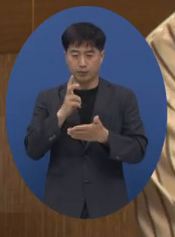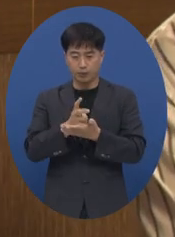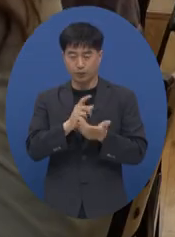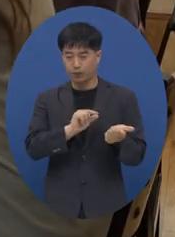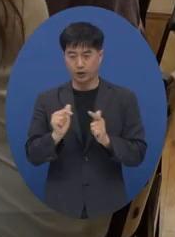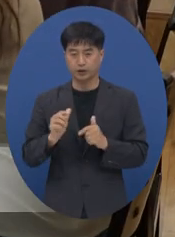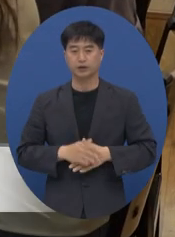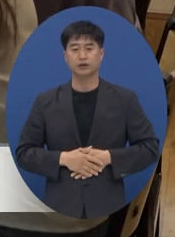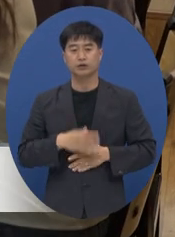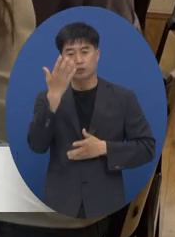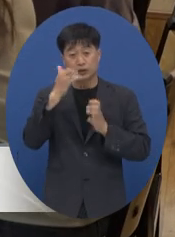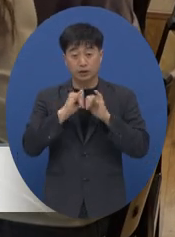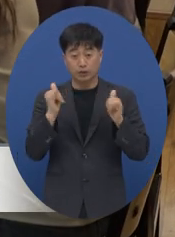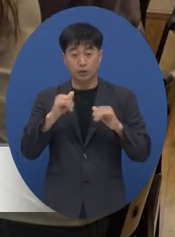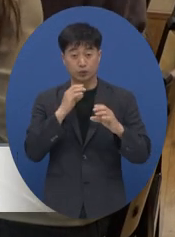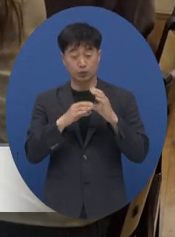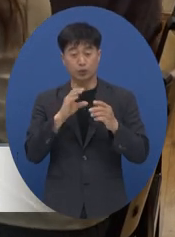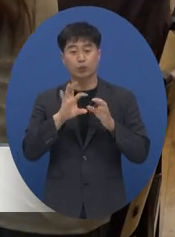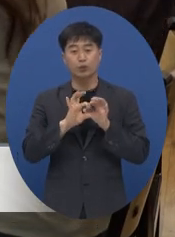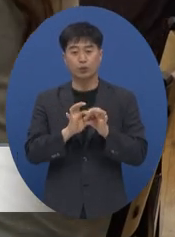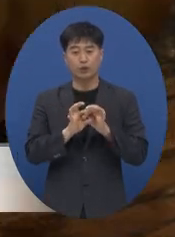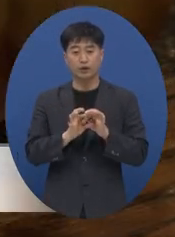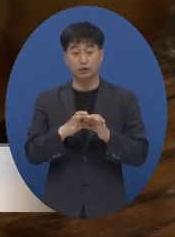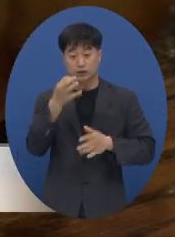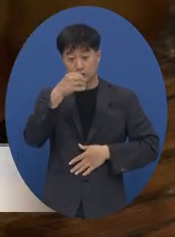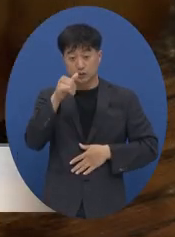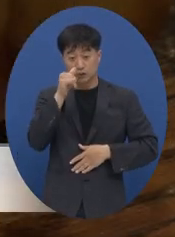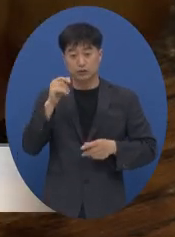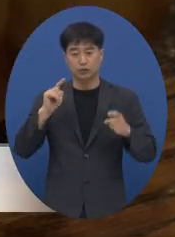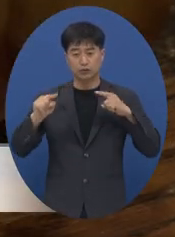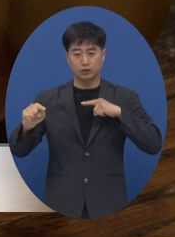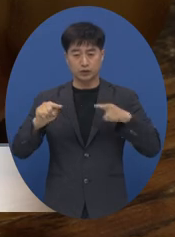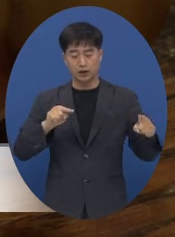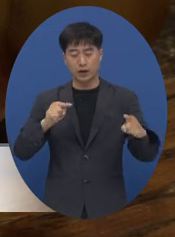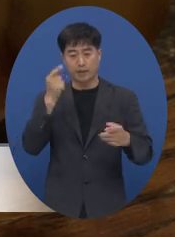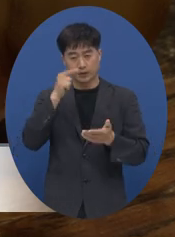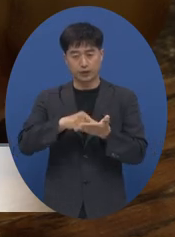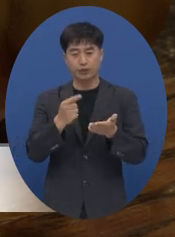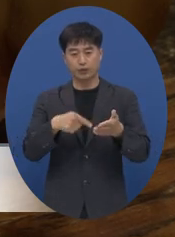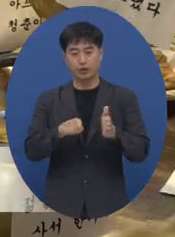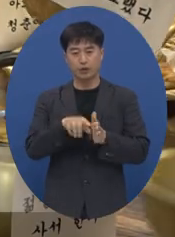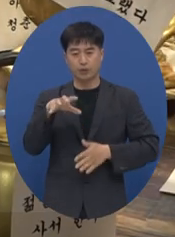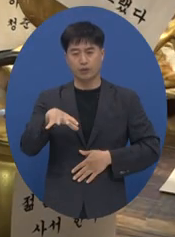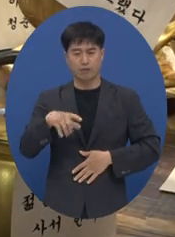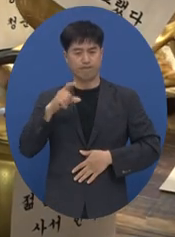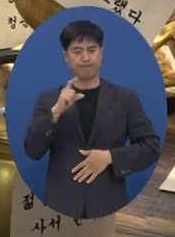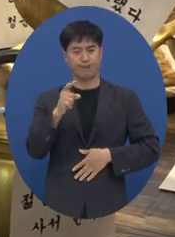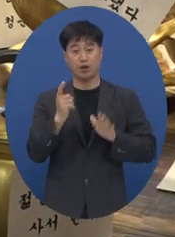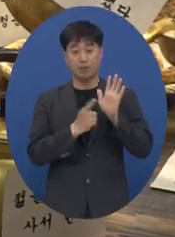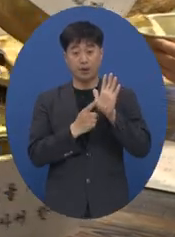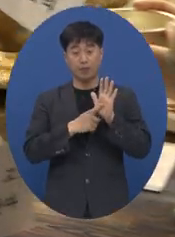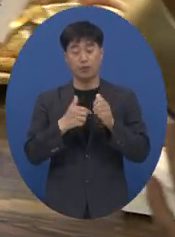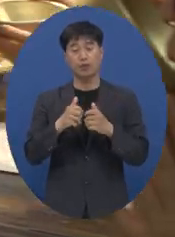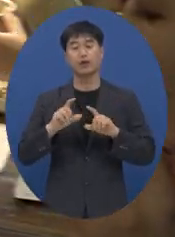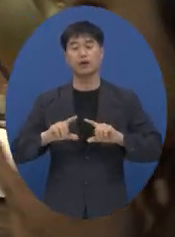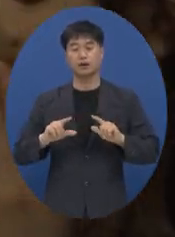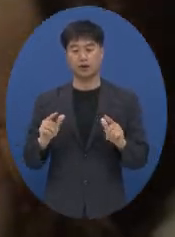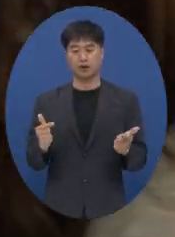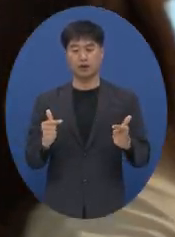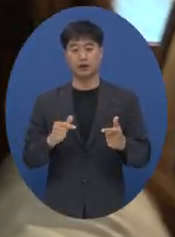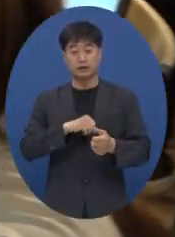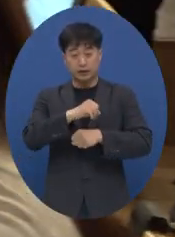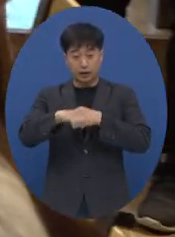이런 청년과의 소통을 통해 실효성 있는 지원 정책을 발굴하기 위한 자리. 딱딱한 발표형 토론회 형식을